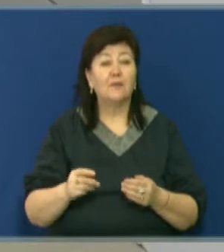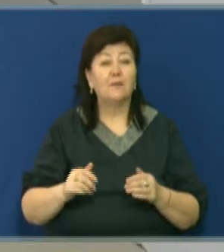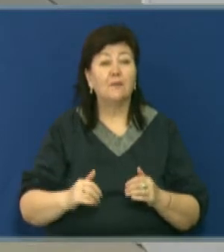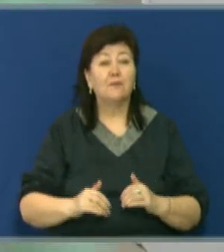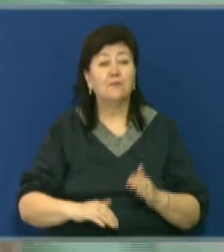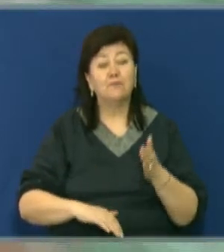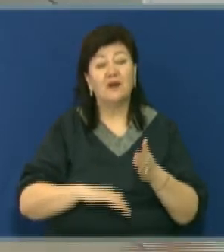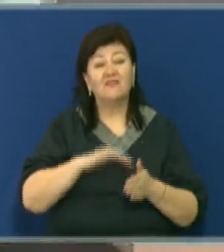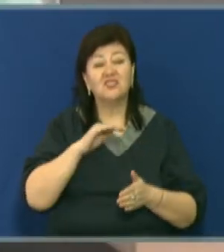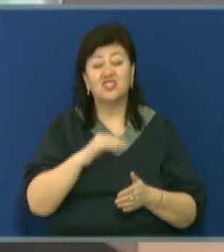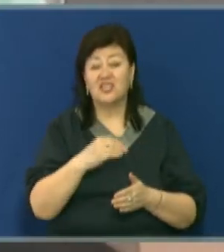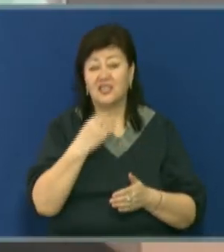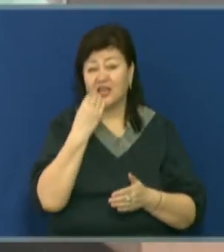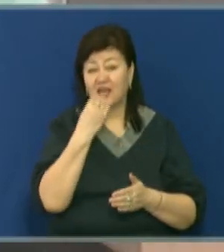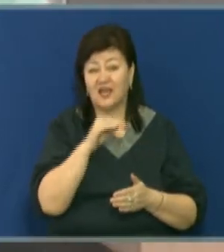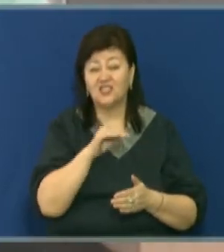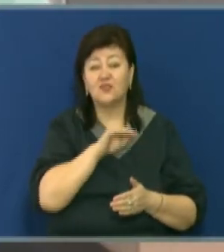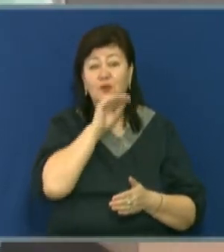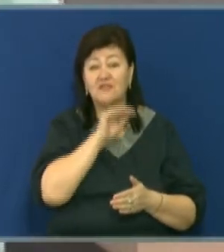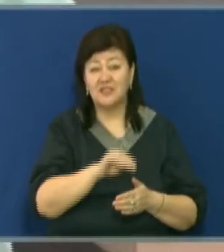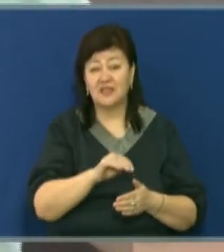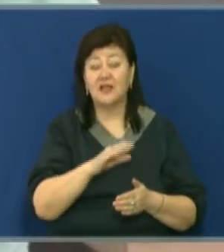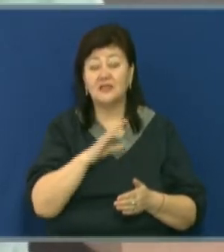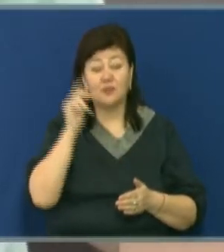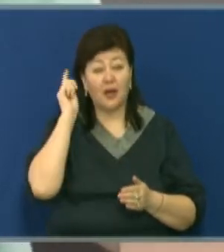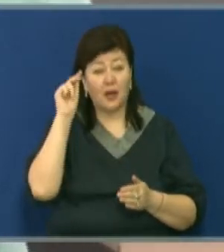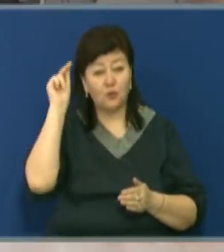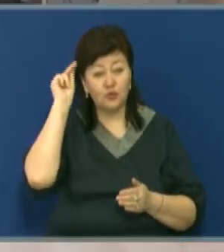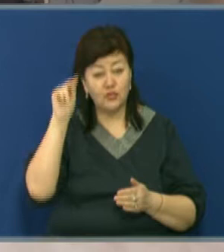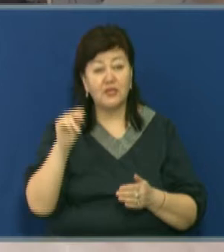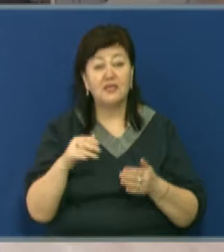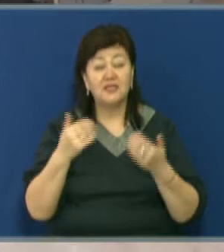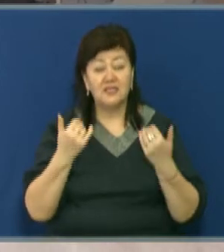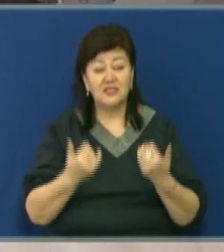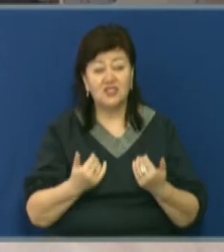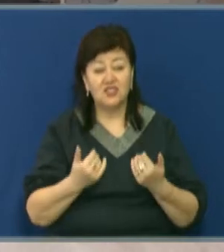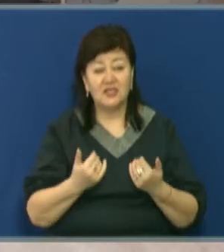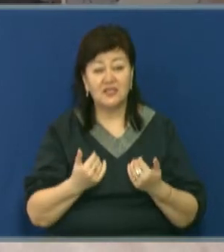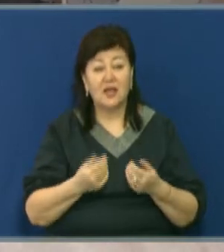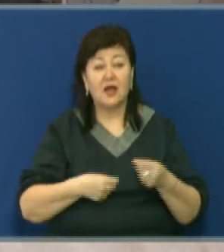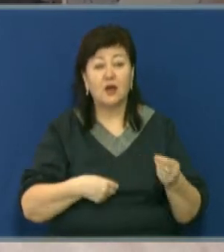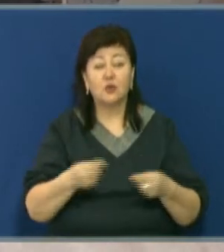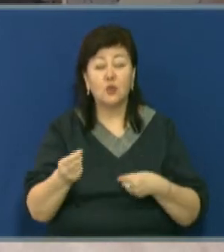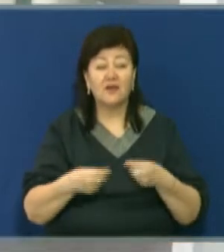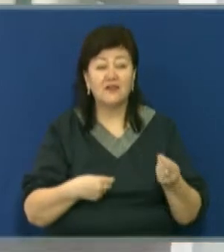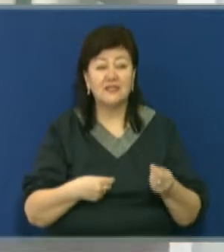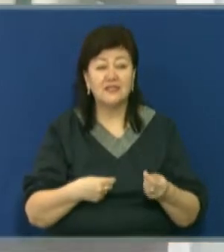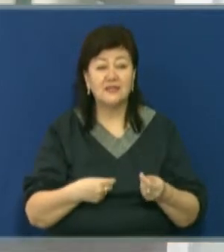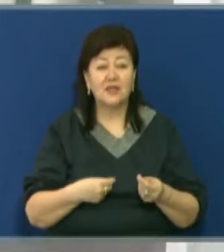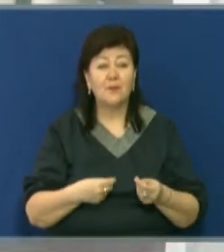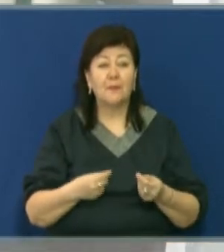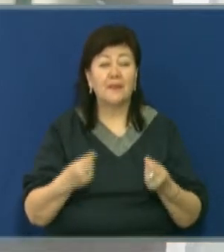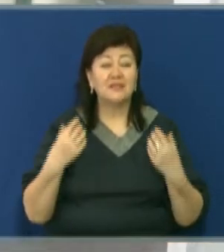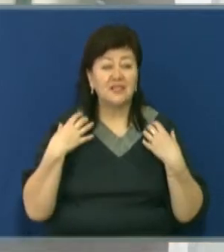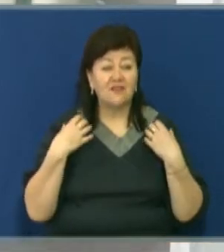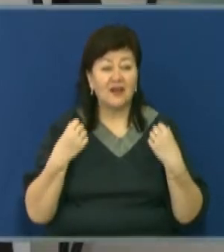арттыруға мүмкіндік алған. Биыл 20-ден астам дәрігер тәжірибесін жетілдірмек. Басқарма басшысы облыста балалар денсаулығын қамтамасыз ету